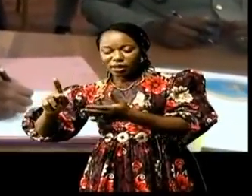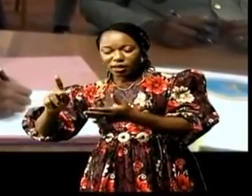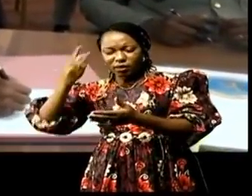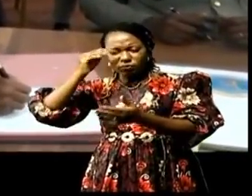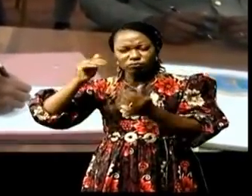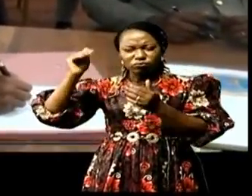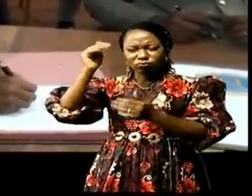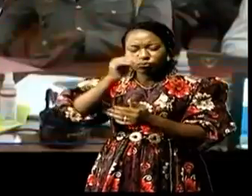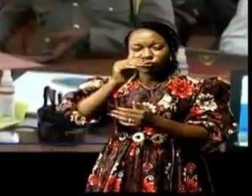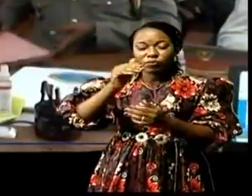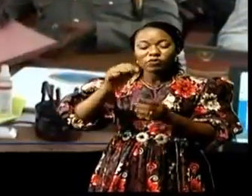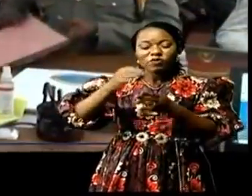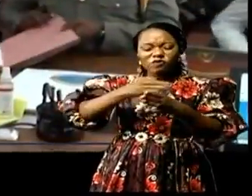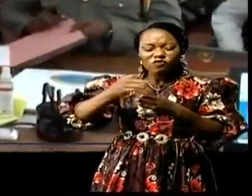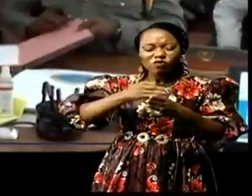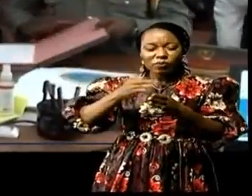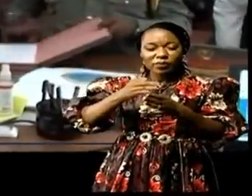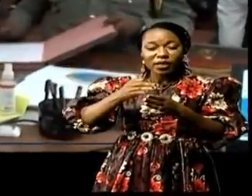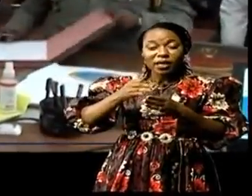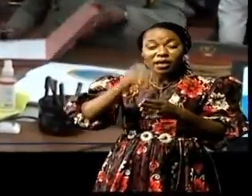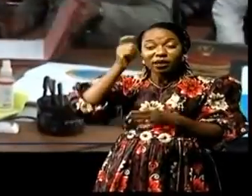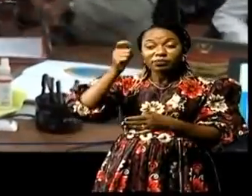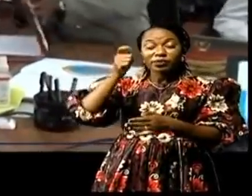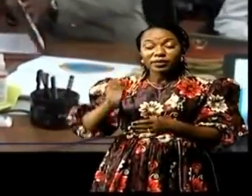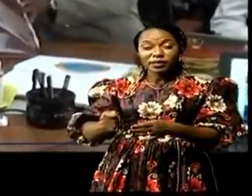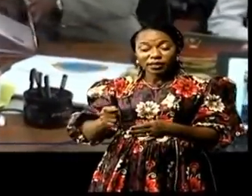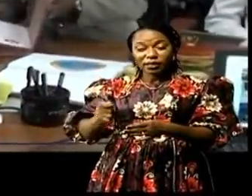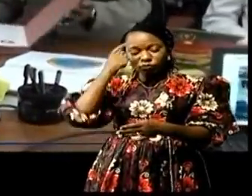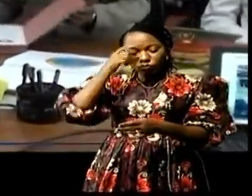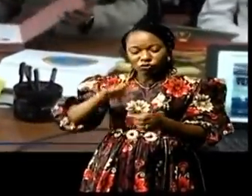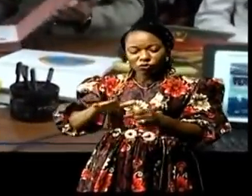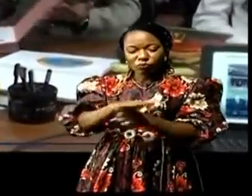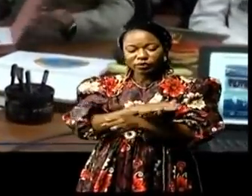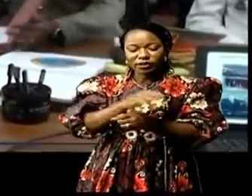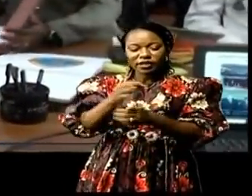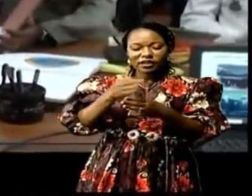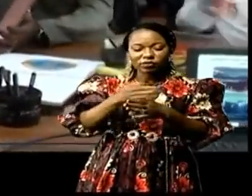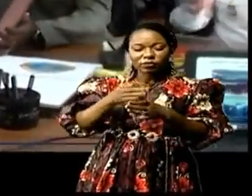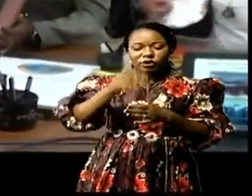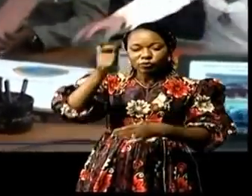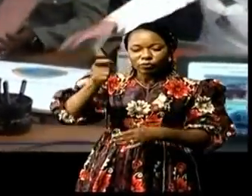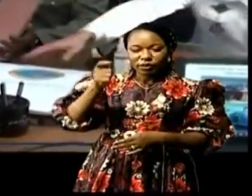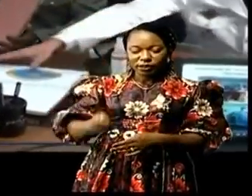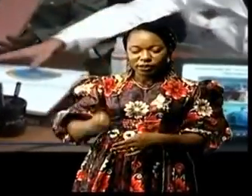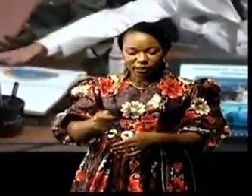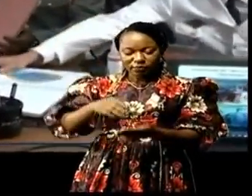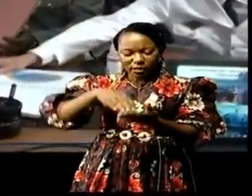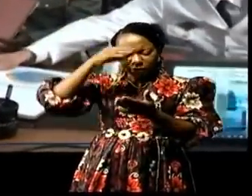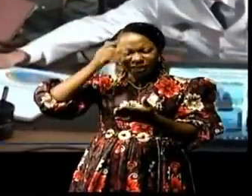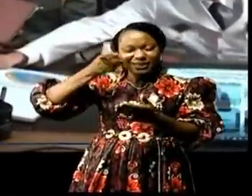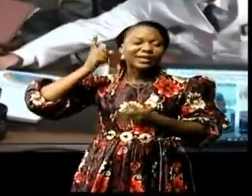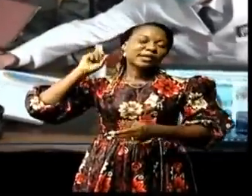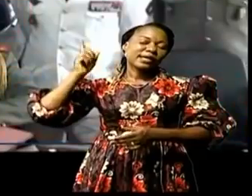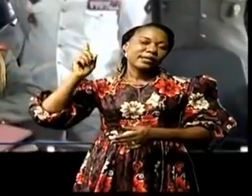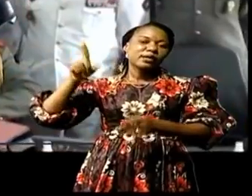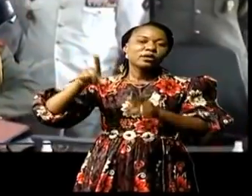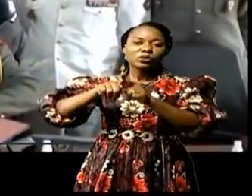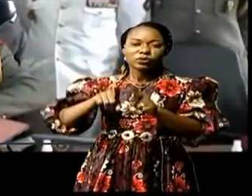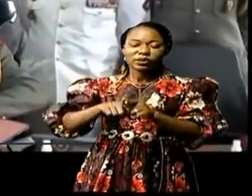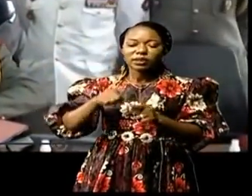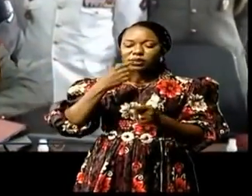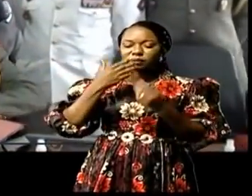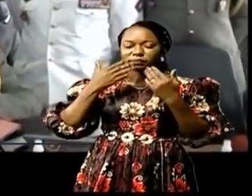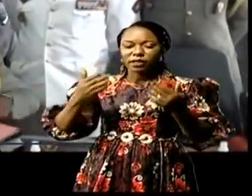former les militaires en matières académiques, ce qui vient compléter la formation militaire déjà acquise, tout en remerciant le président